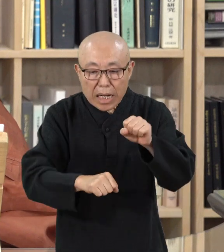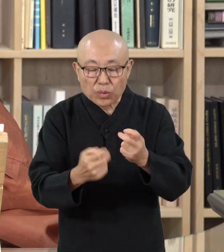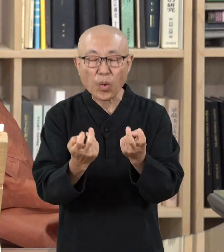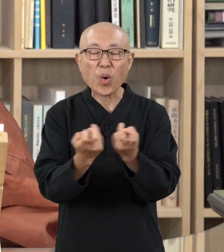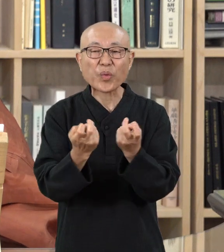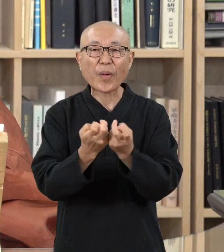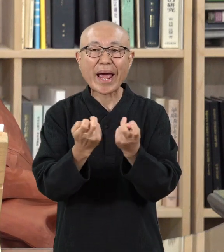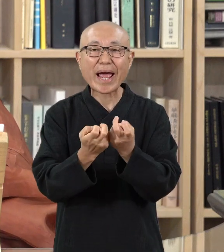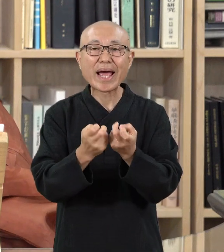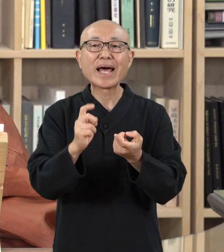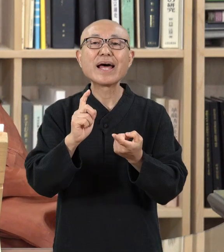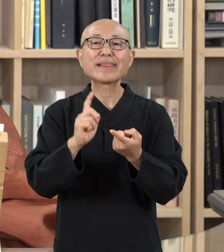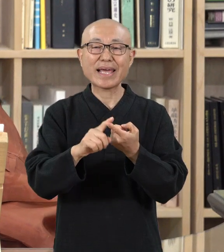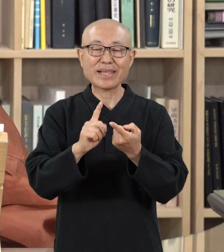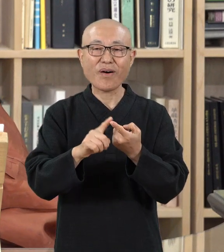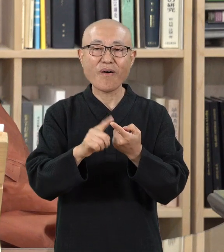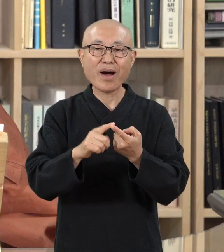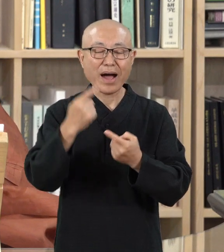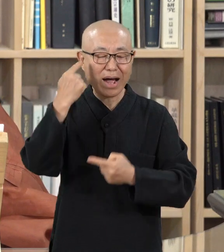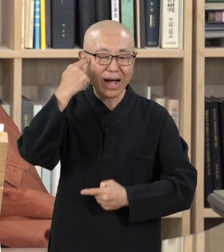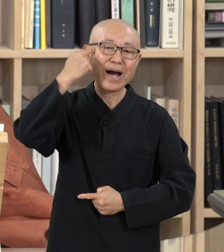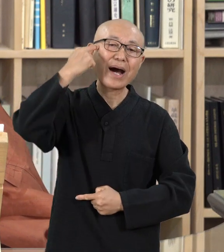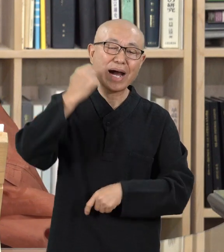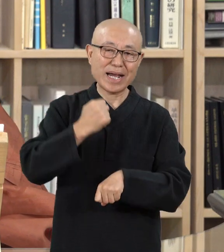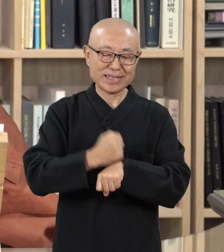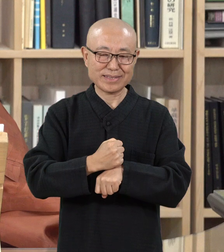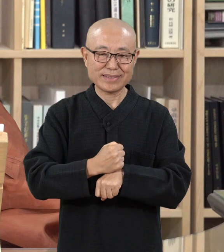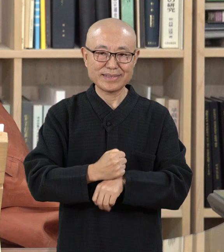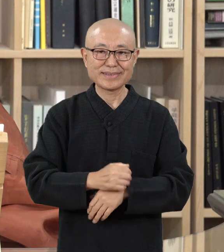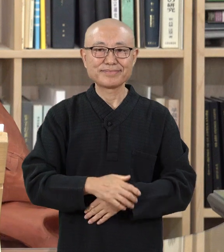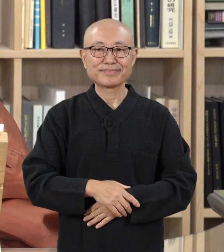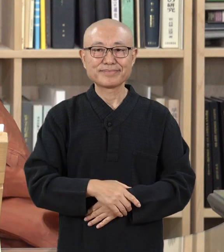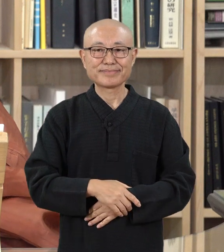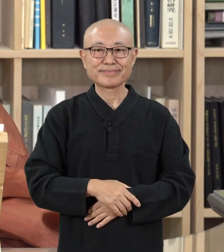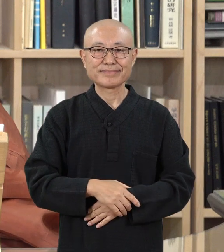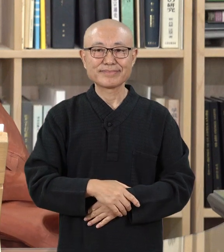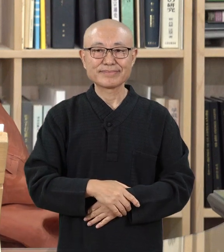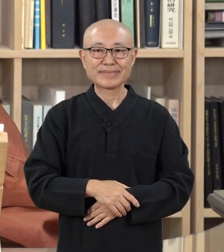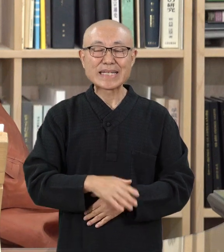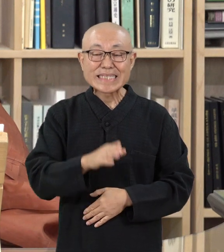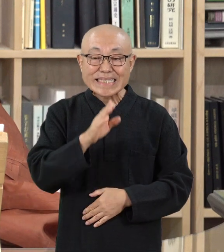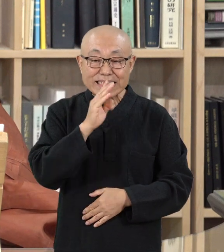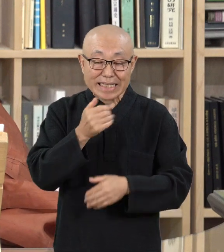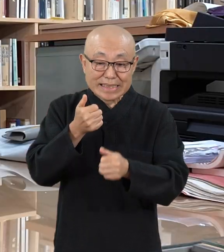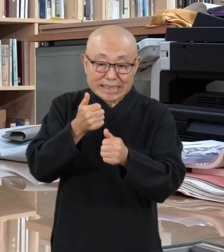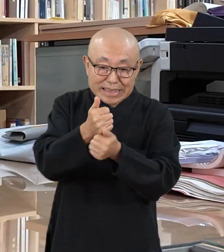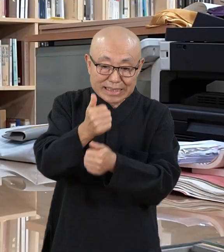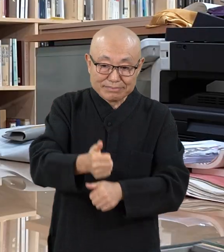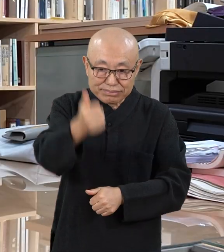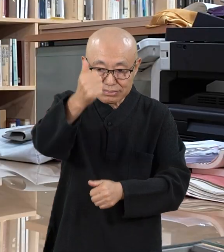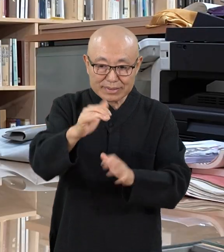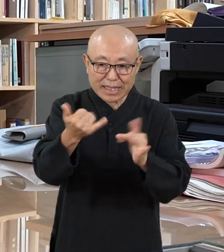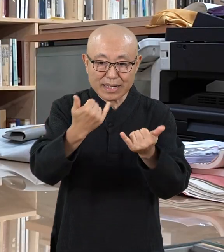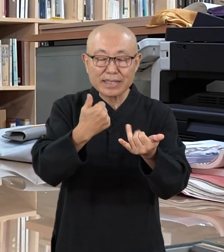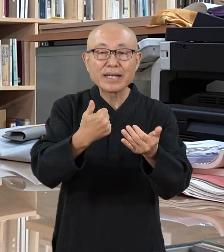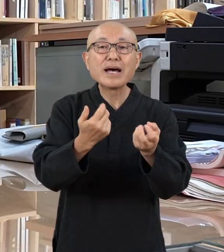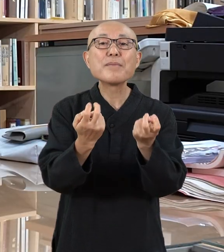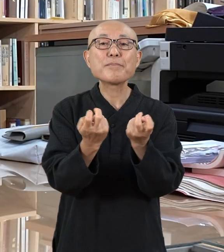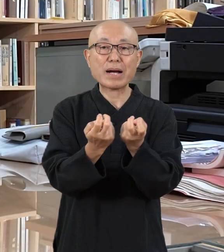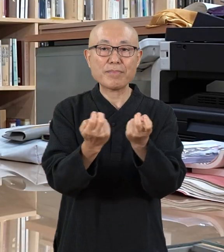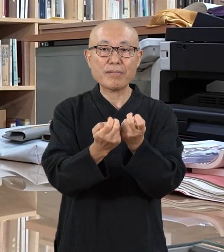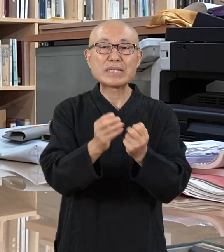행위를 해야 되고 나의 존재라고 하는 것은 무엇인가. 그래서 승리자가 되는 길은